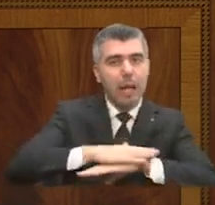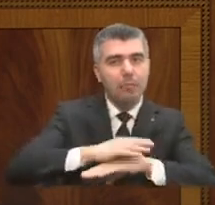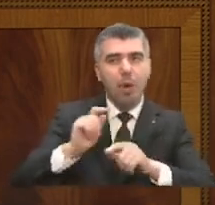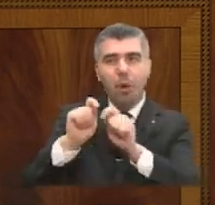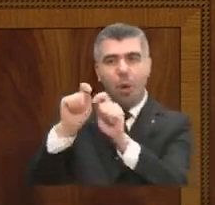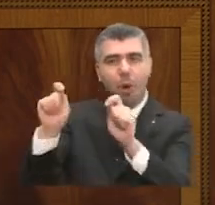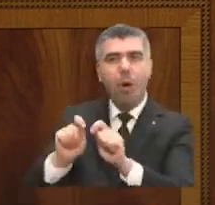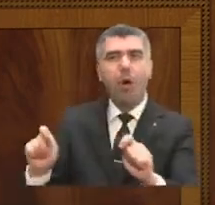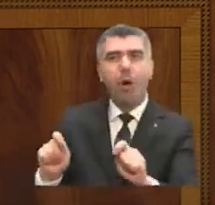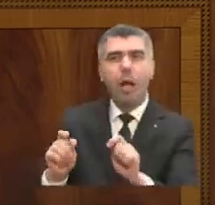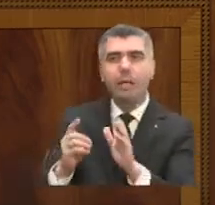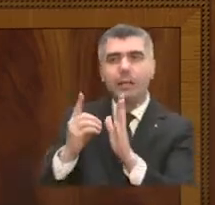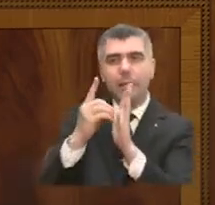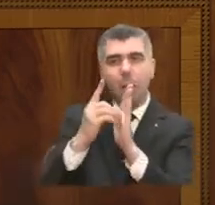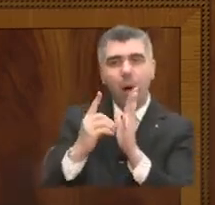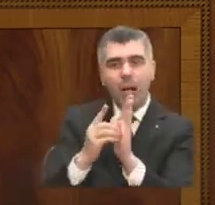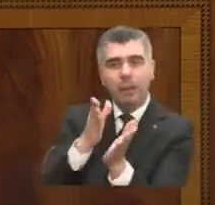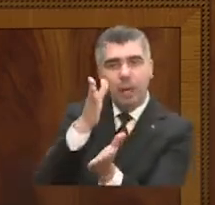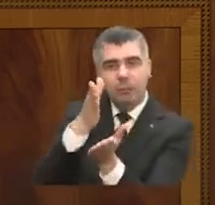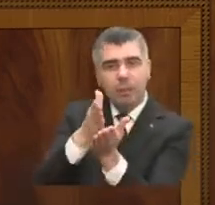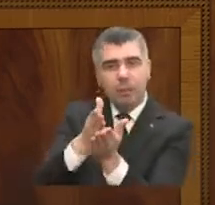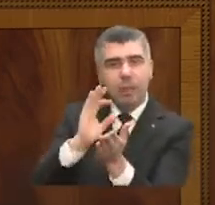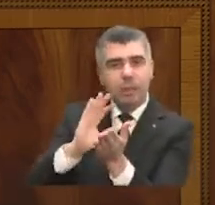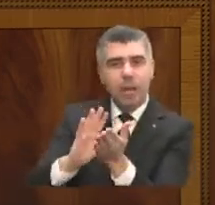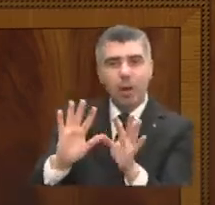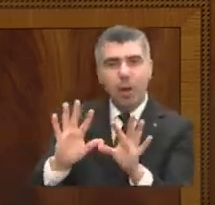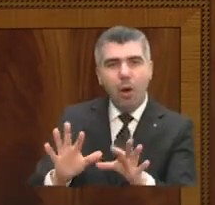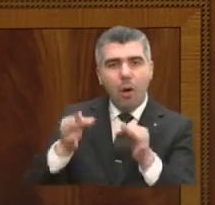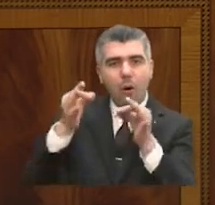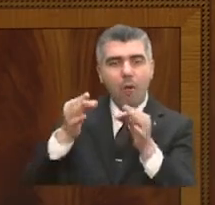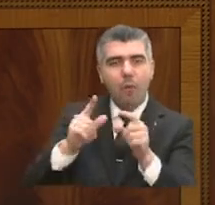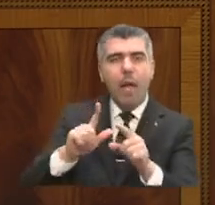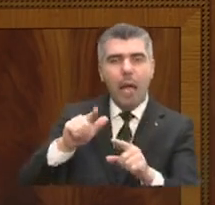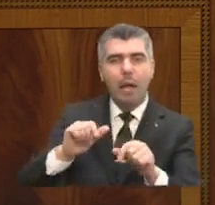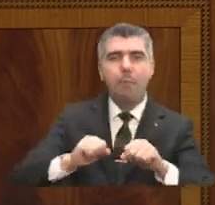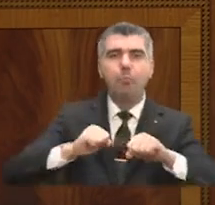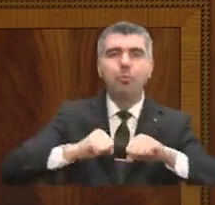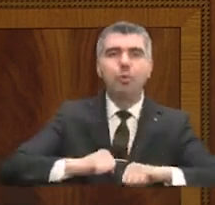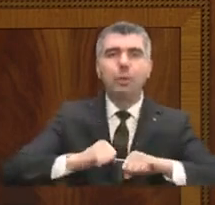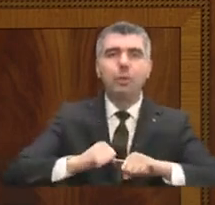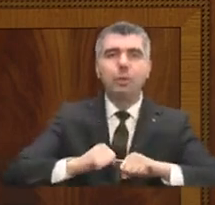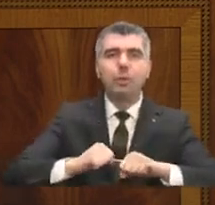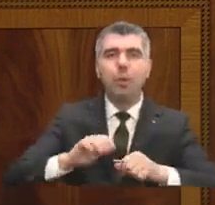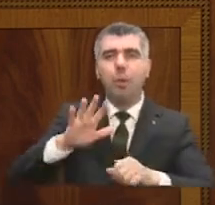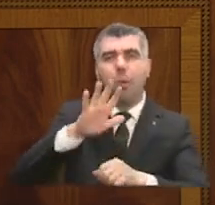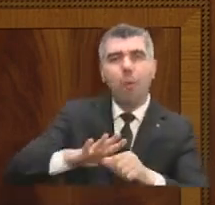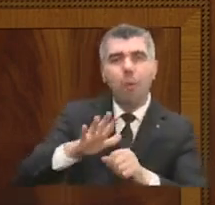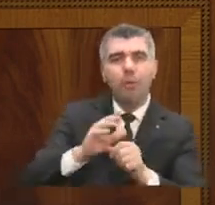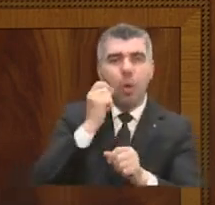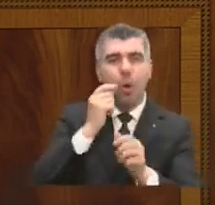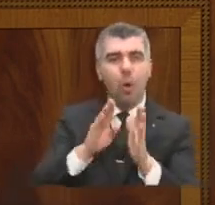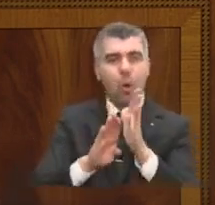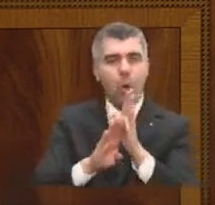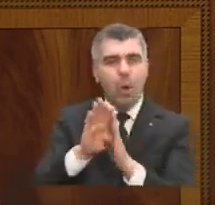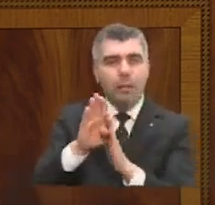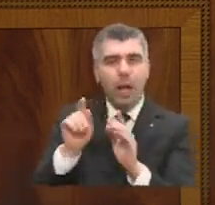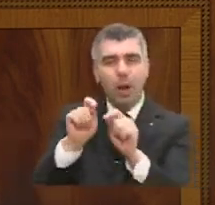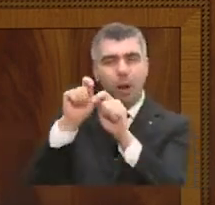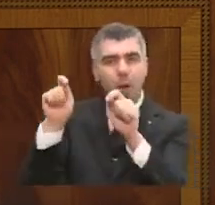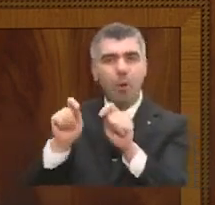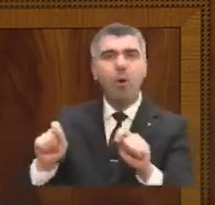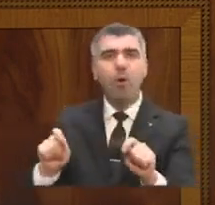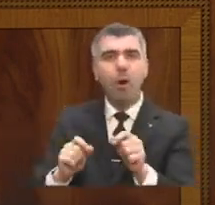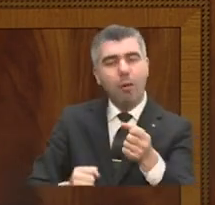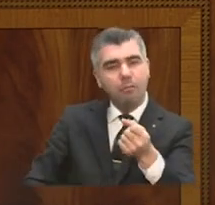الاختيار الديمقراطي، وأقر منظومة من هيئات ومؤسسات دستورية معنية بحماية حقوق الإنسان والحريات